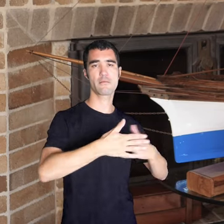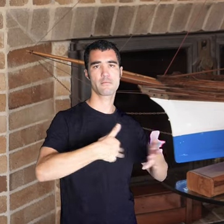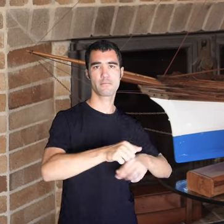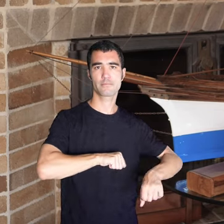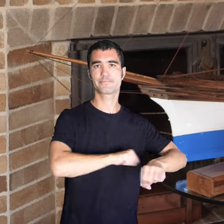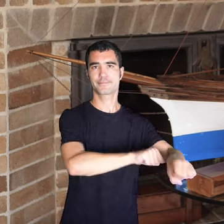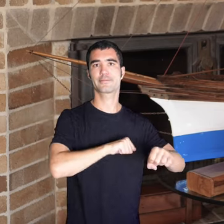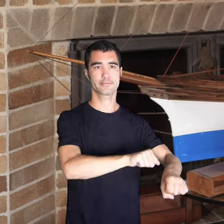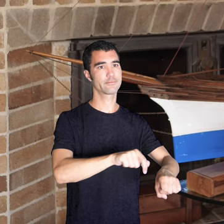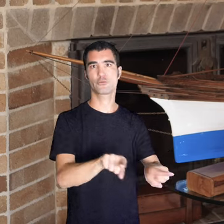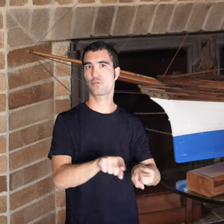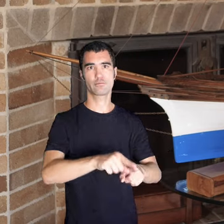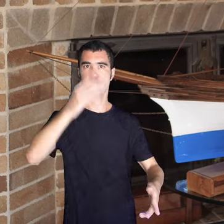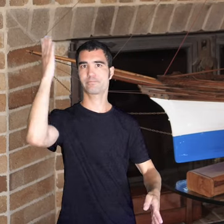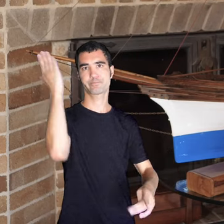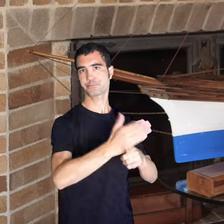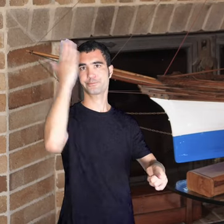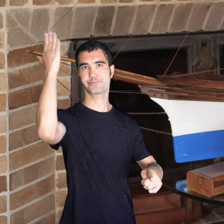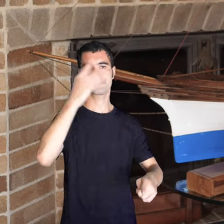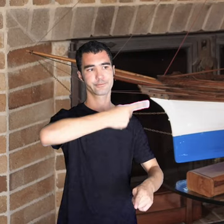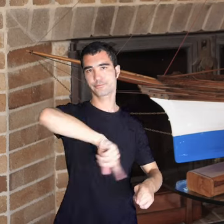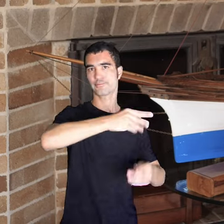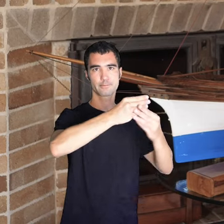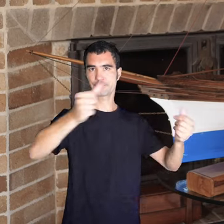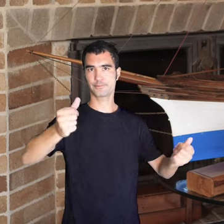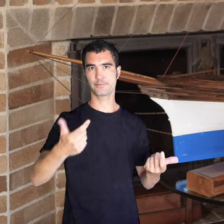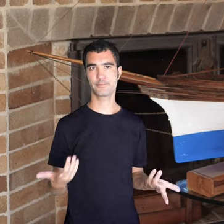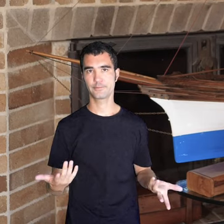se pot dir que és la mort de mestre d'aixa.